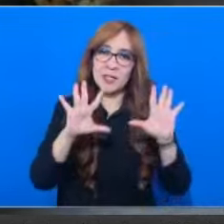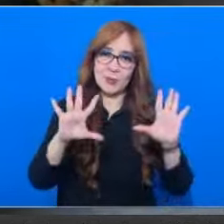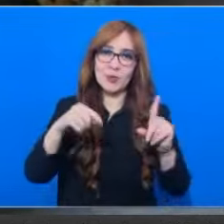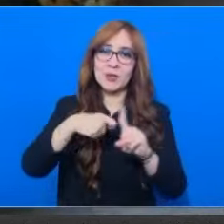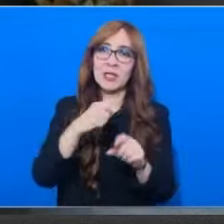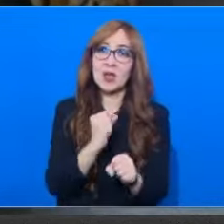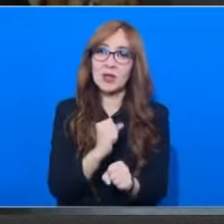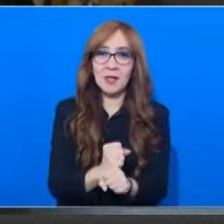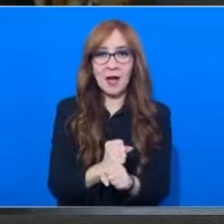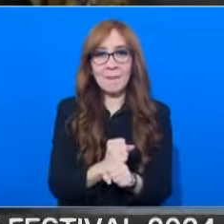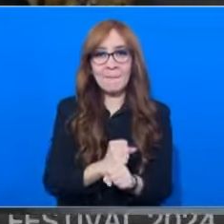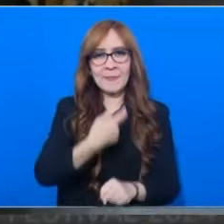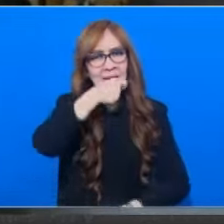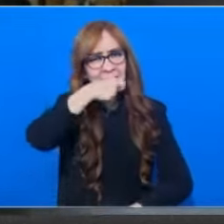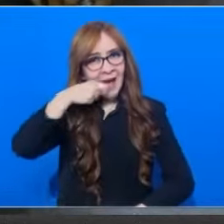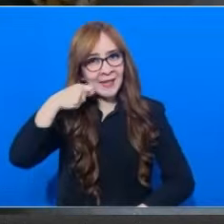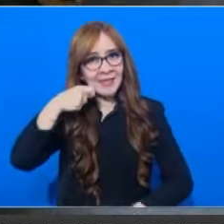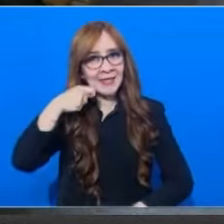daging sapi segar.